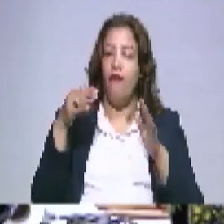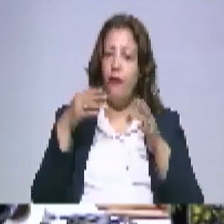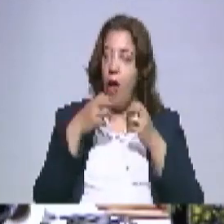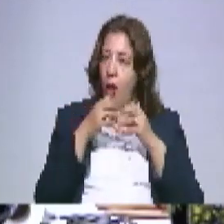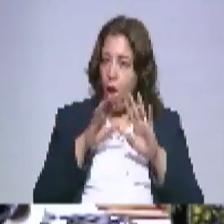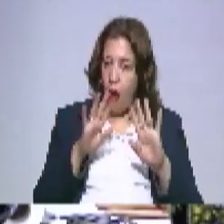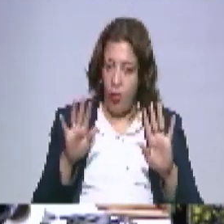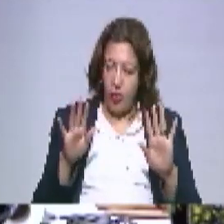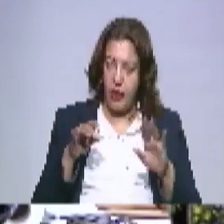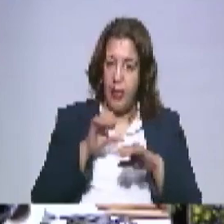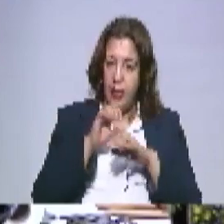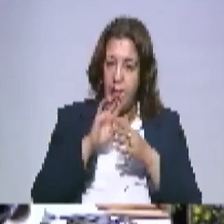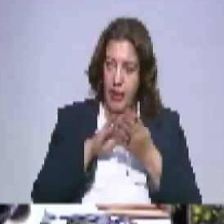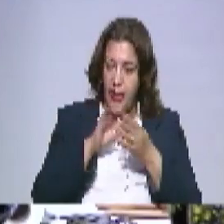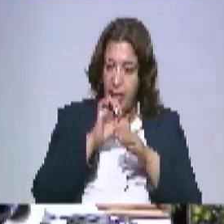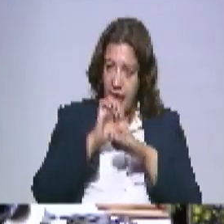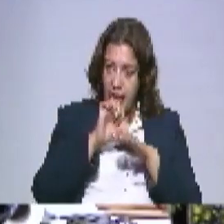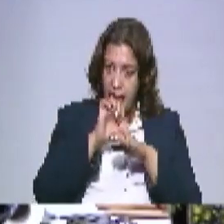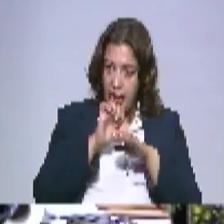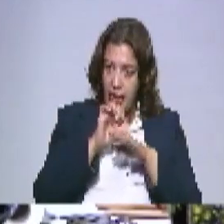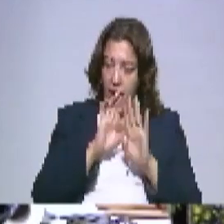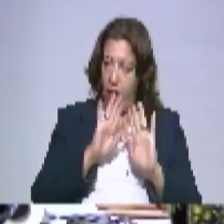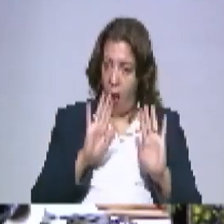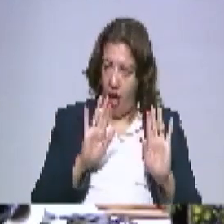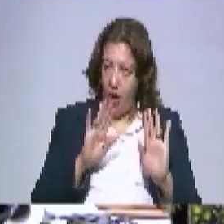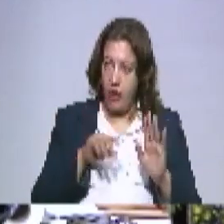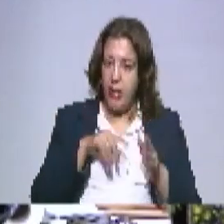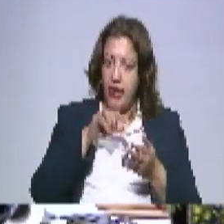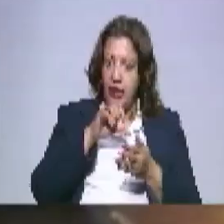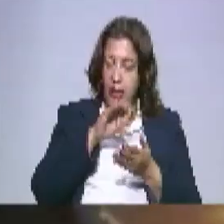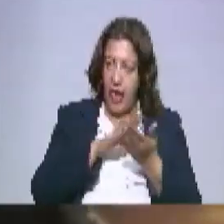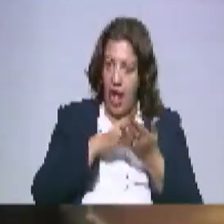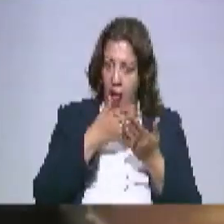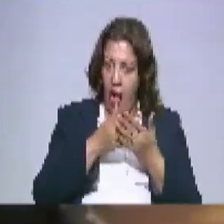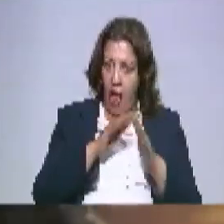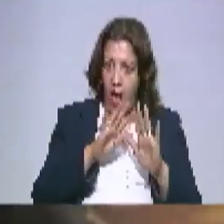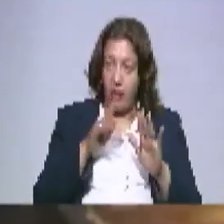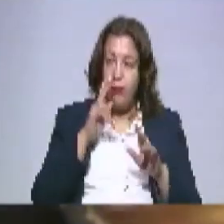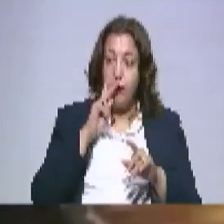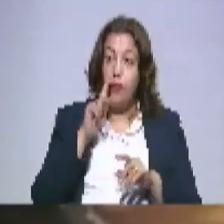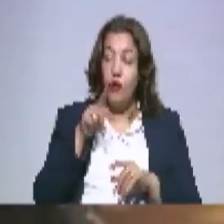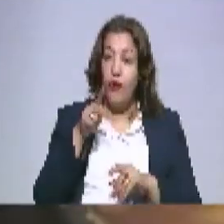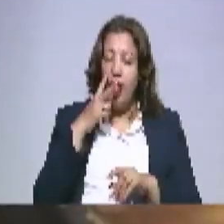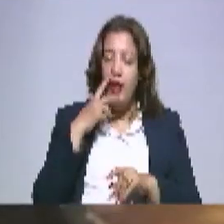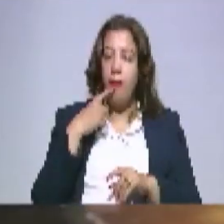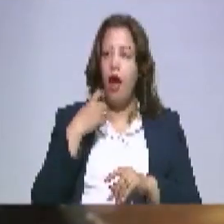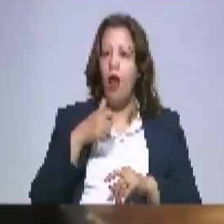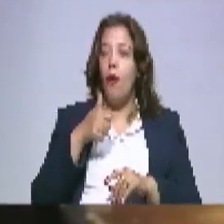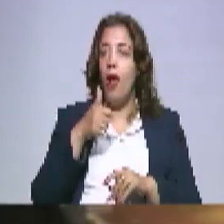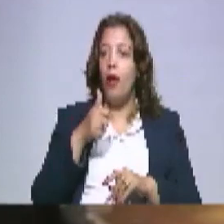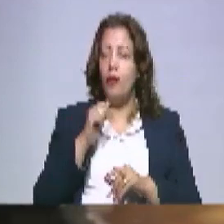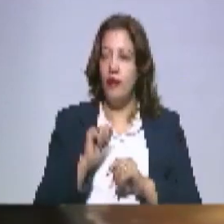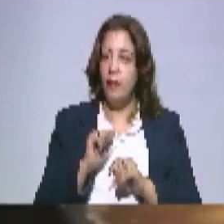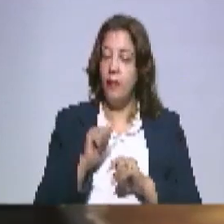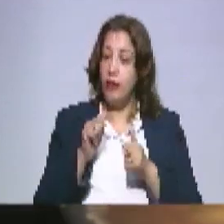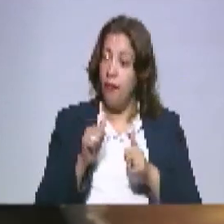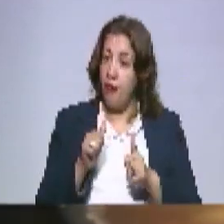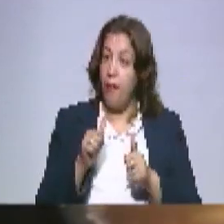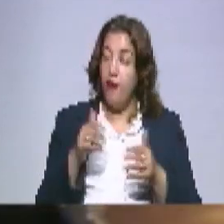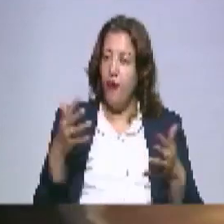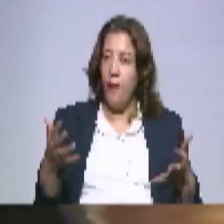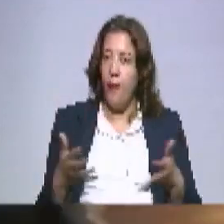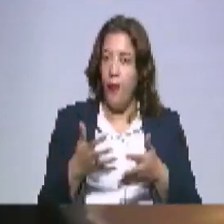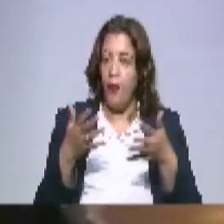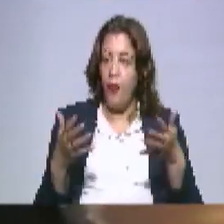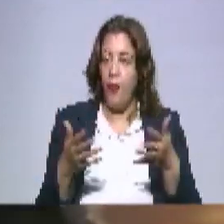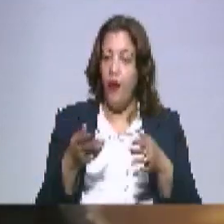وخلاص كده حطيناه. الله، وكده خلصت المسقعه بريحتها الرائعه دي، حلوه قوي. انت كمان